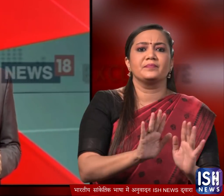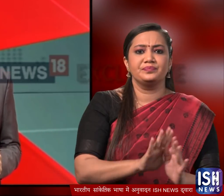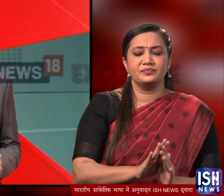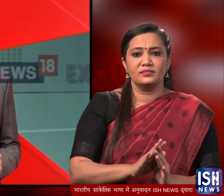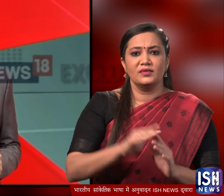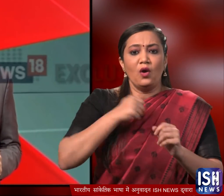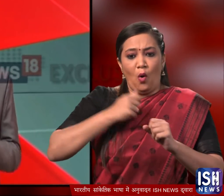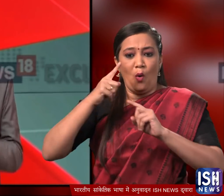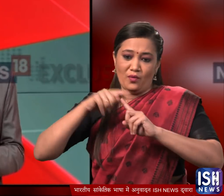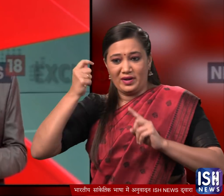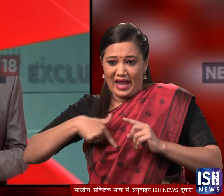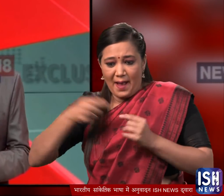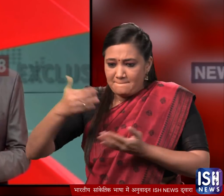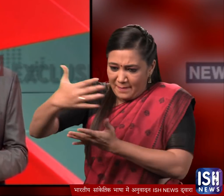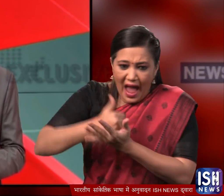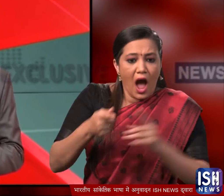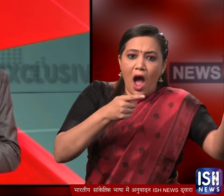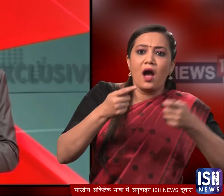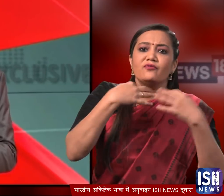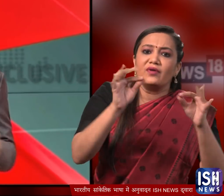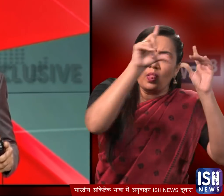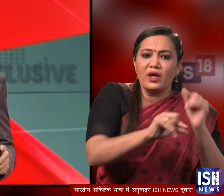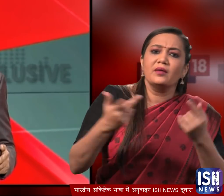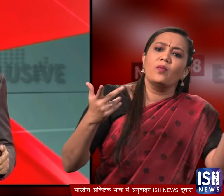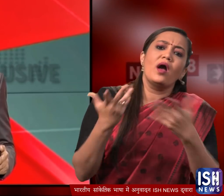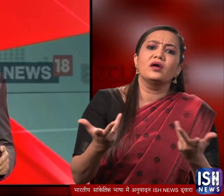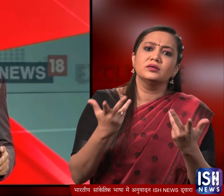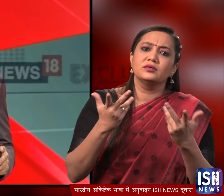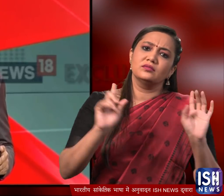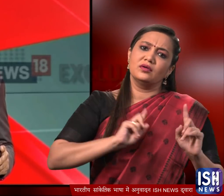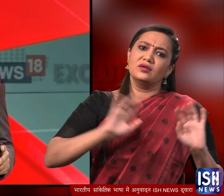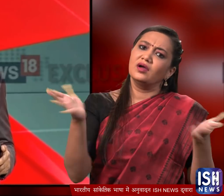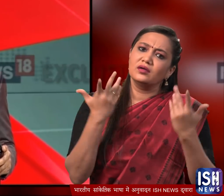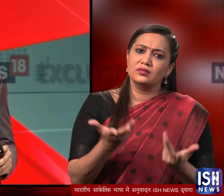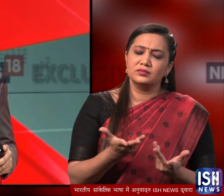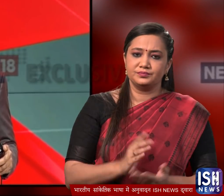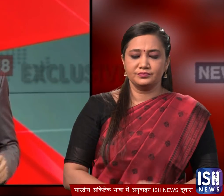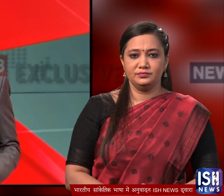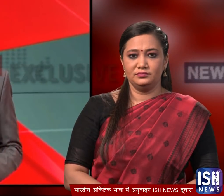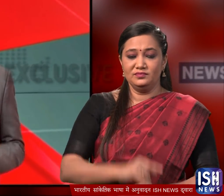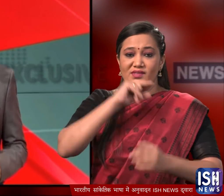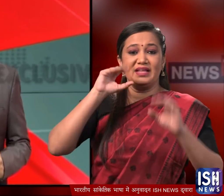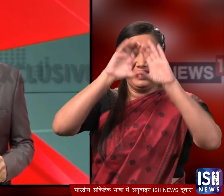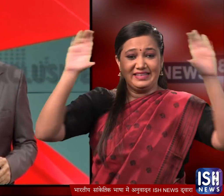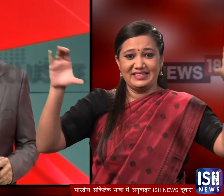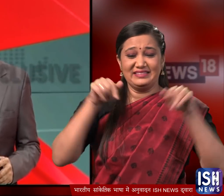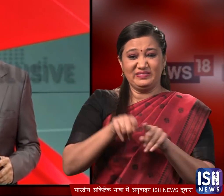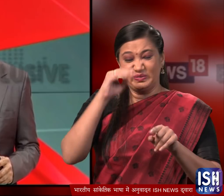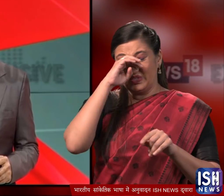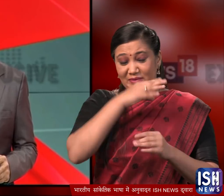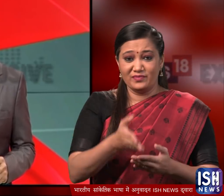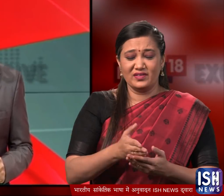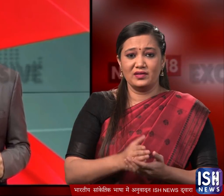हेतु। हमारे टैक्स के पैसे से उनको मनमानी करने की छूट नहीं दी जा सकती। लाल किले पर